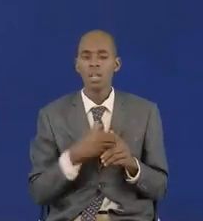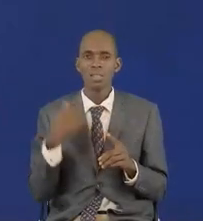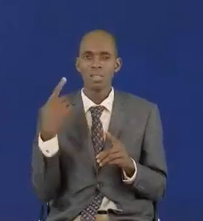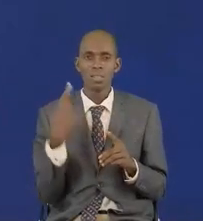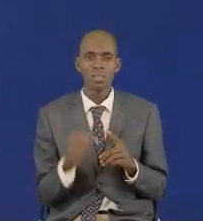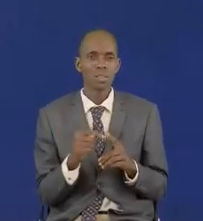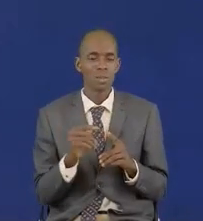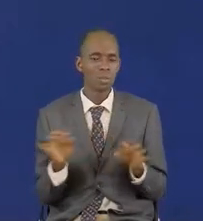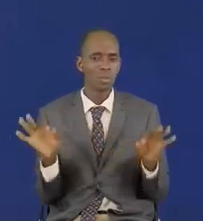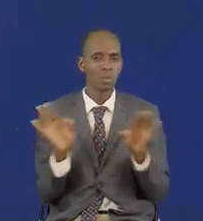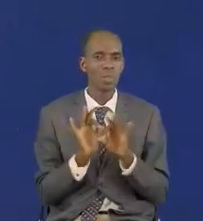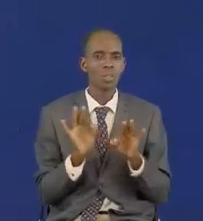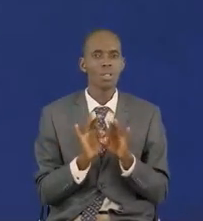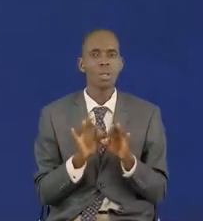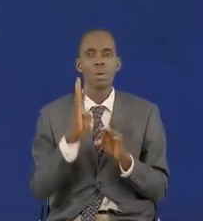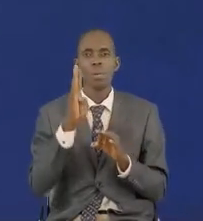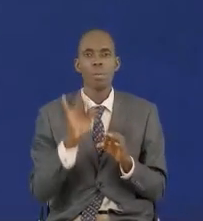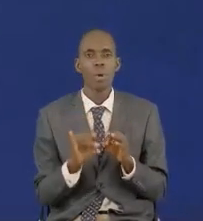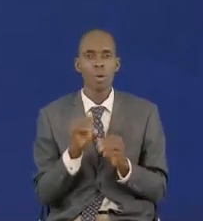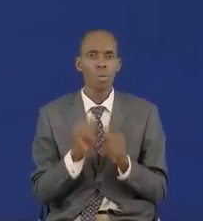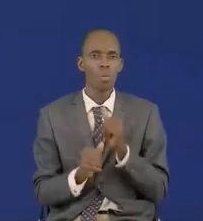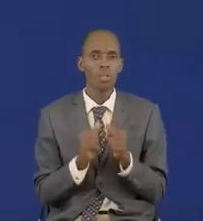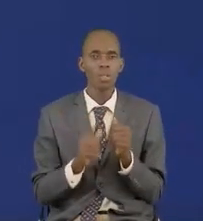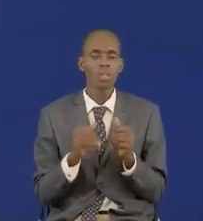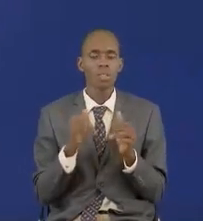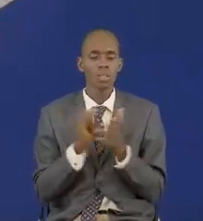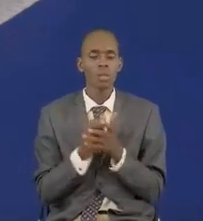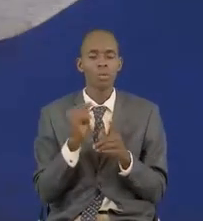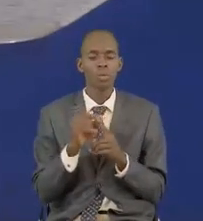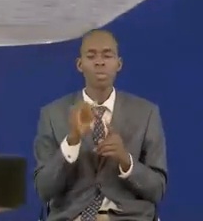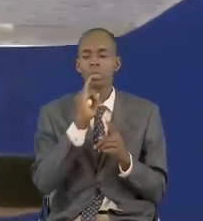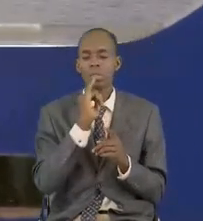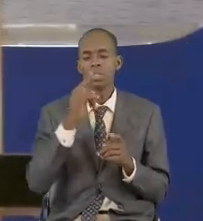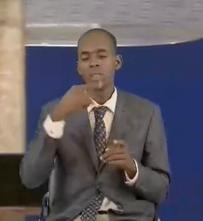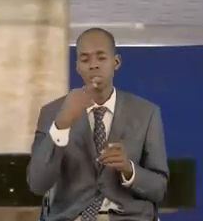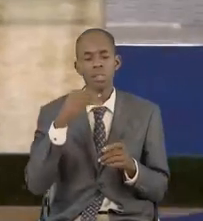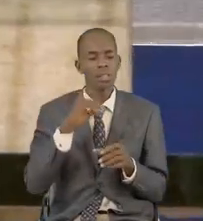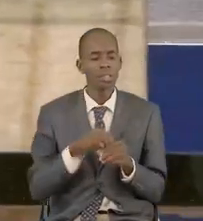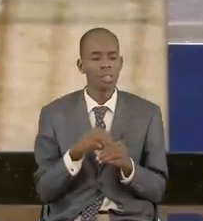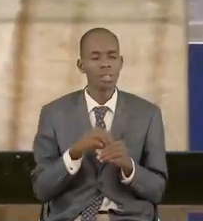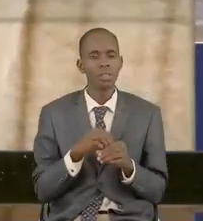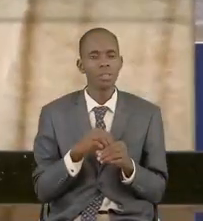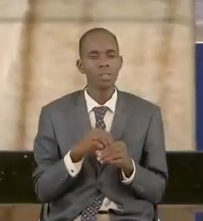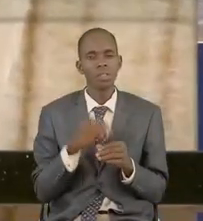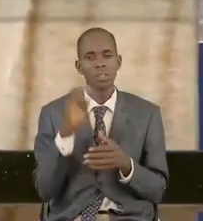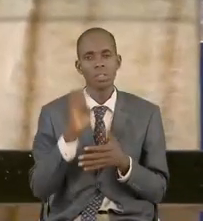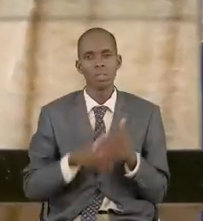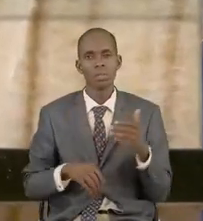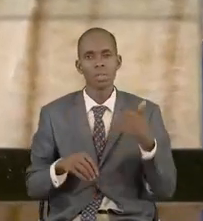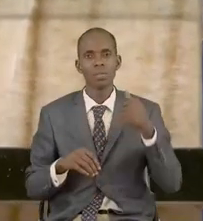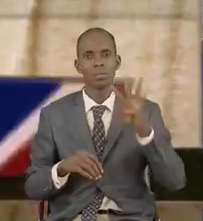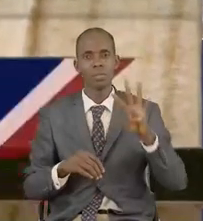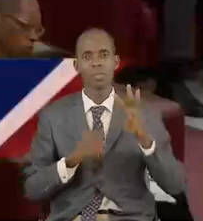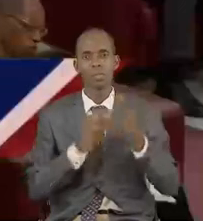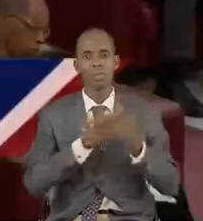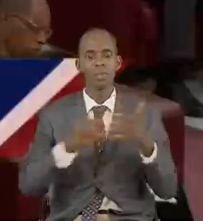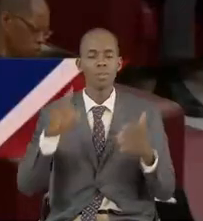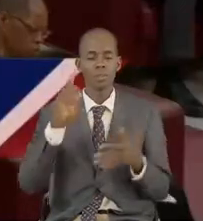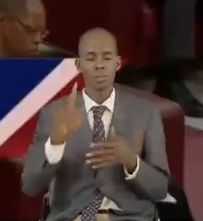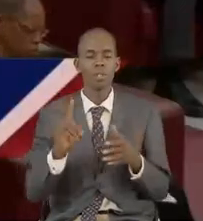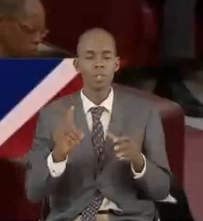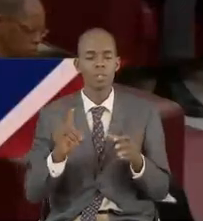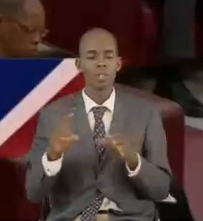et l'accent par lequel il parlait chapitre 14 Act 14